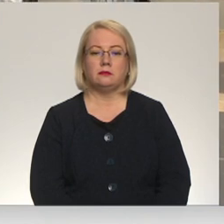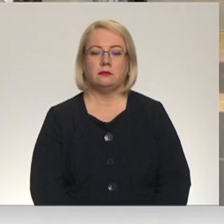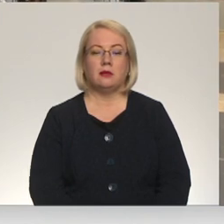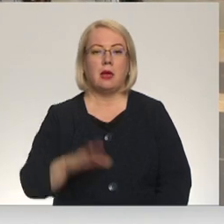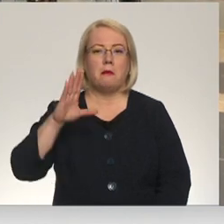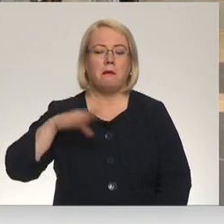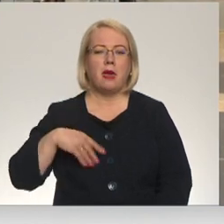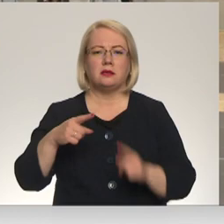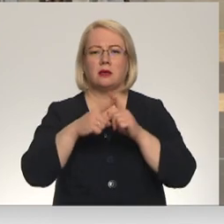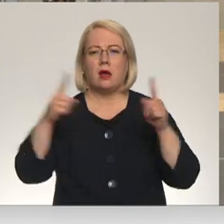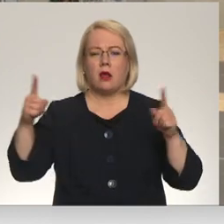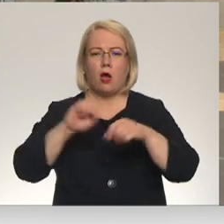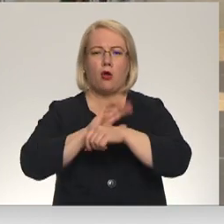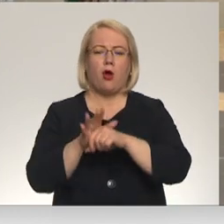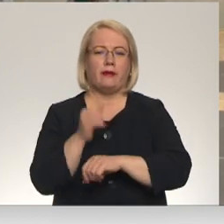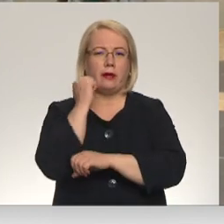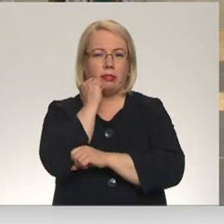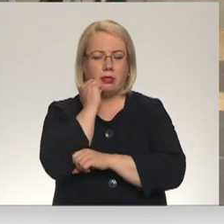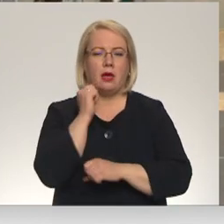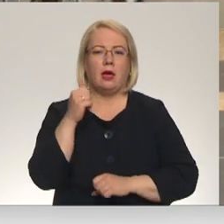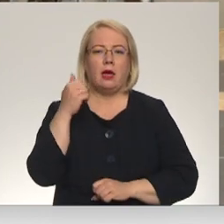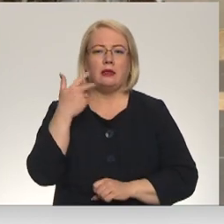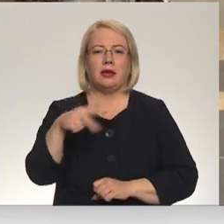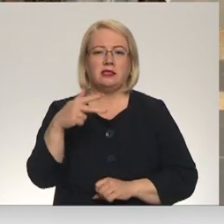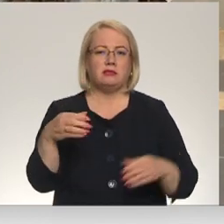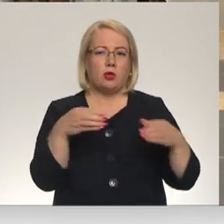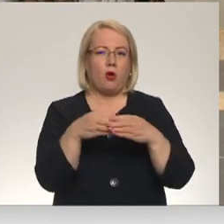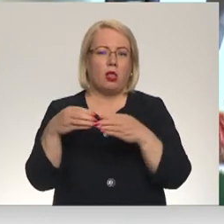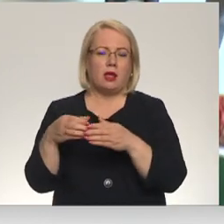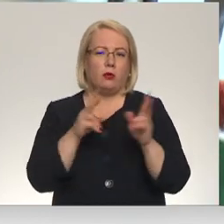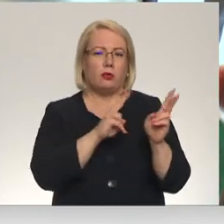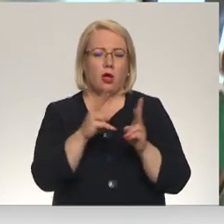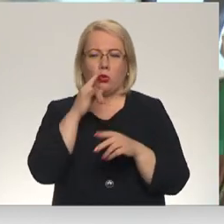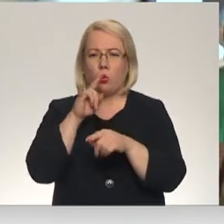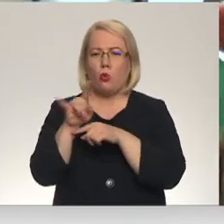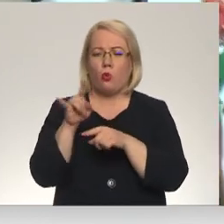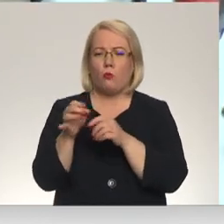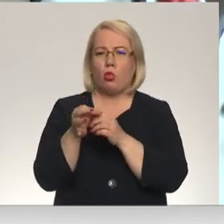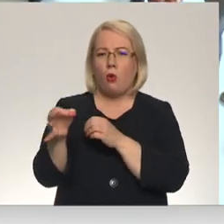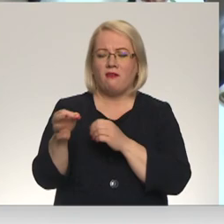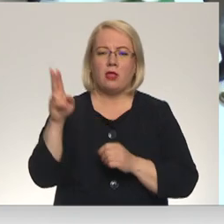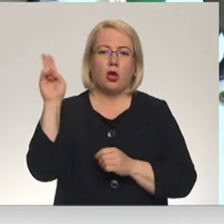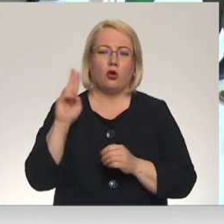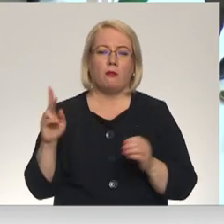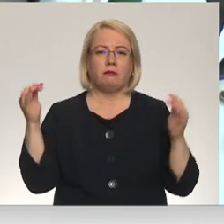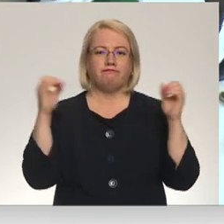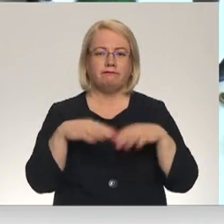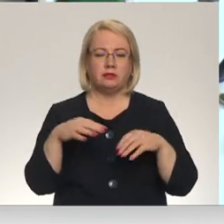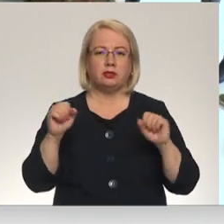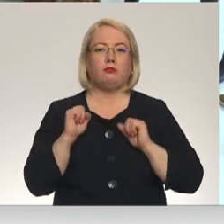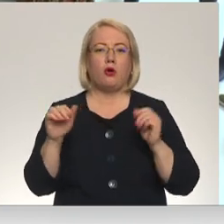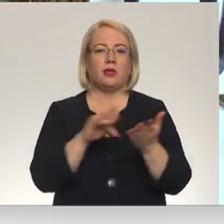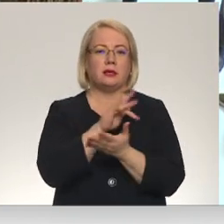Pēc garās pandēmijas dīkstāves vairāk nekā 30 kolektīvu dejotāju no Tukuma novada un Jūrmalas tieks Tukuma sporta